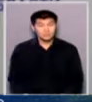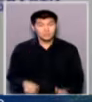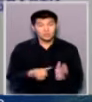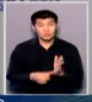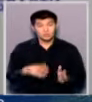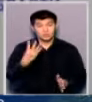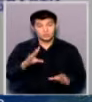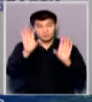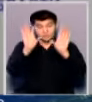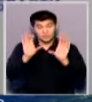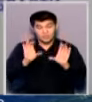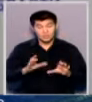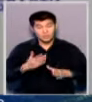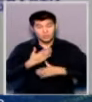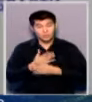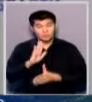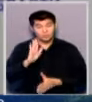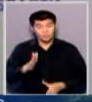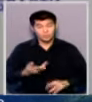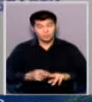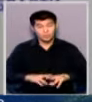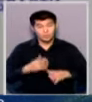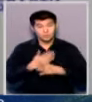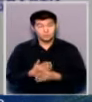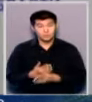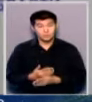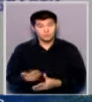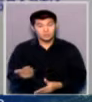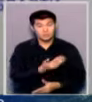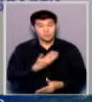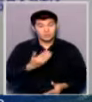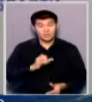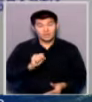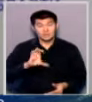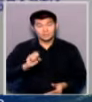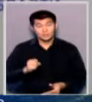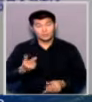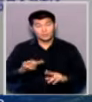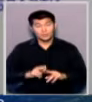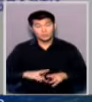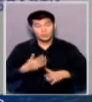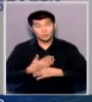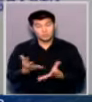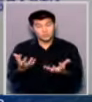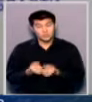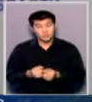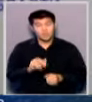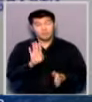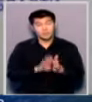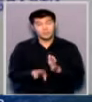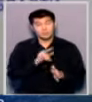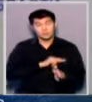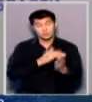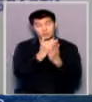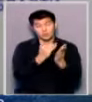64-ші қаулы бойынша атаулы көмек беріледі. Бұл көмекке біздің АСП дейді, яғни атаулы көмекті алатын жұмыссыздықта